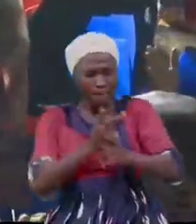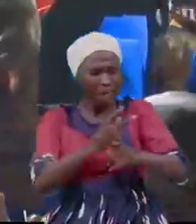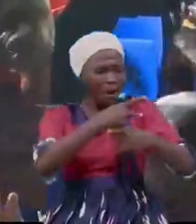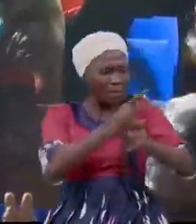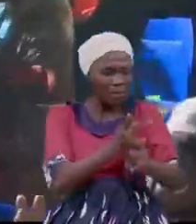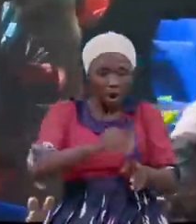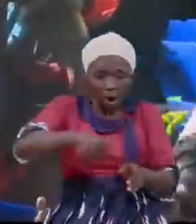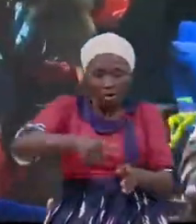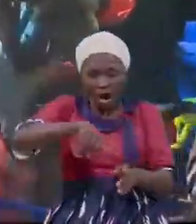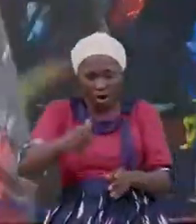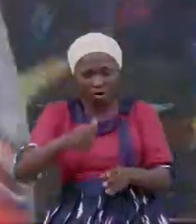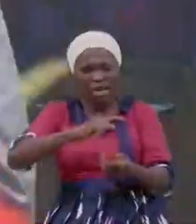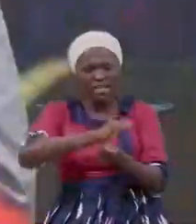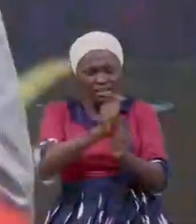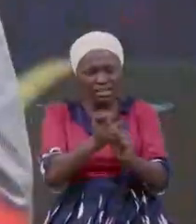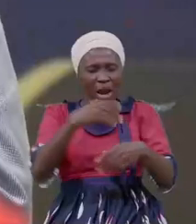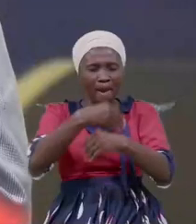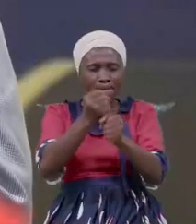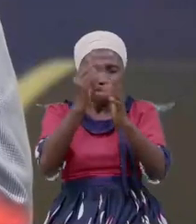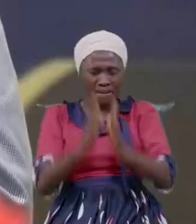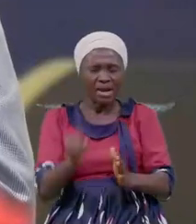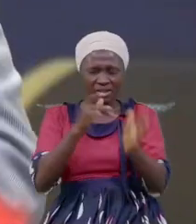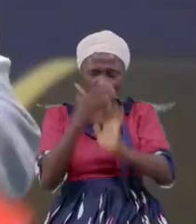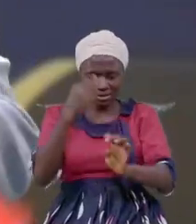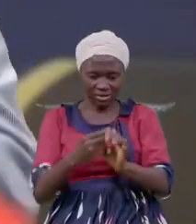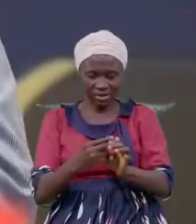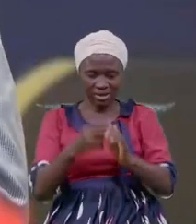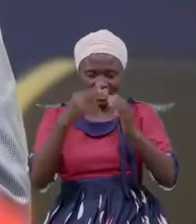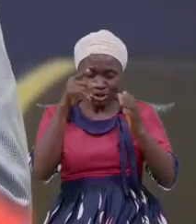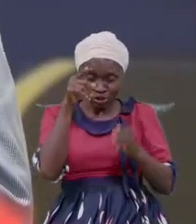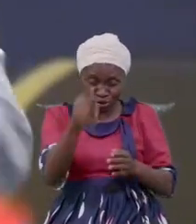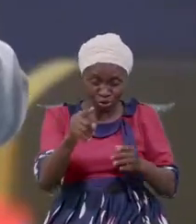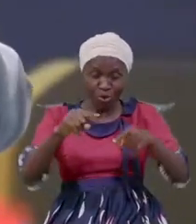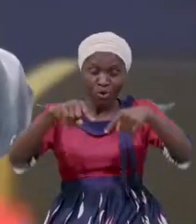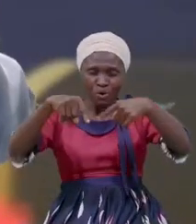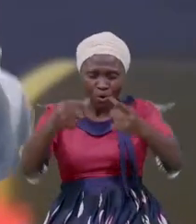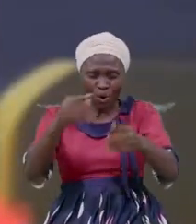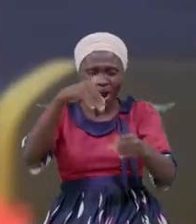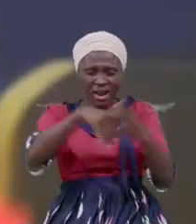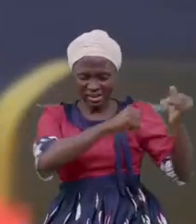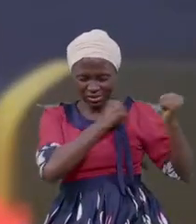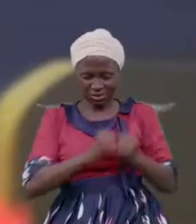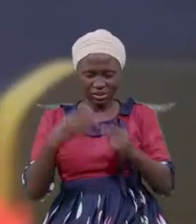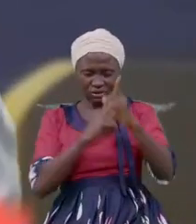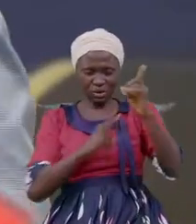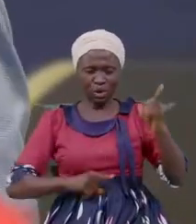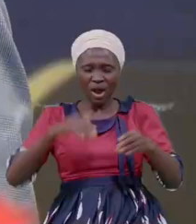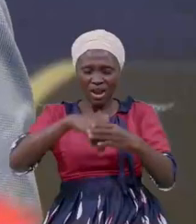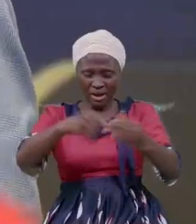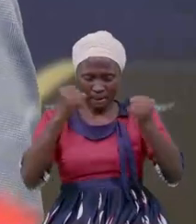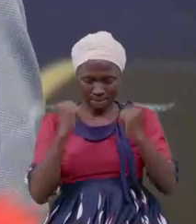artisan de changement allez dans la force du Seigneur dans la puissance du Seigneur dans la